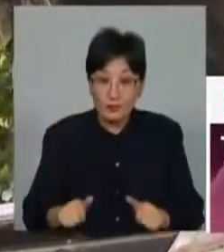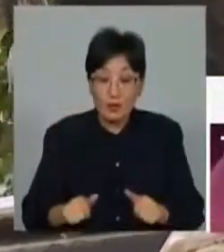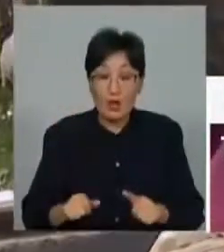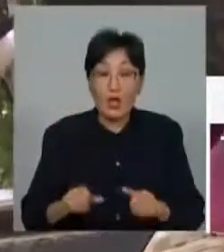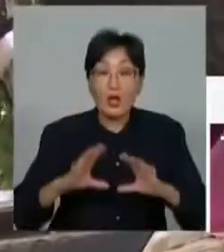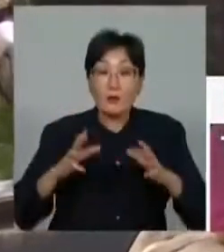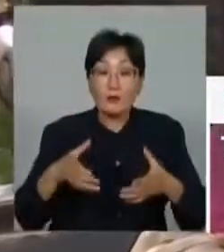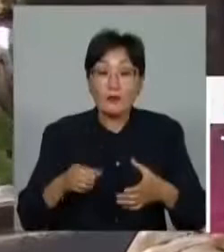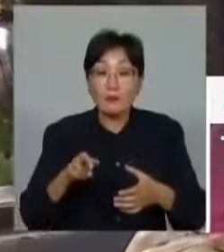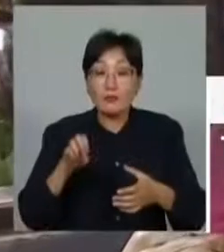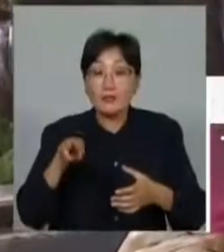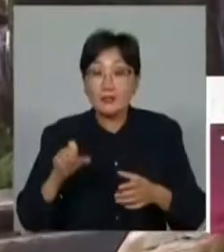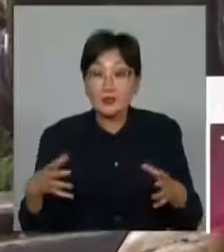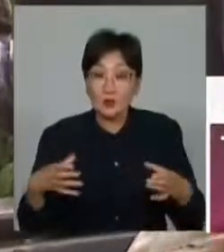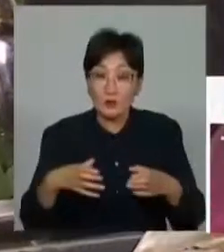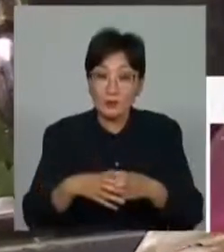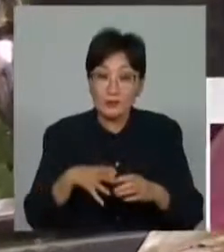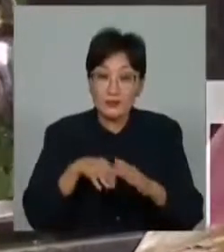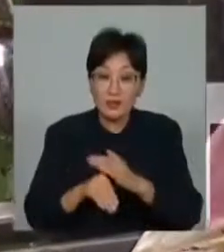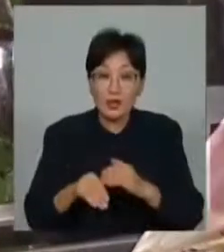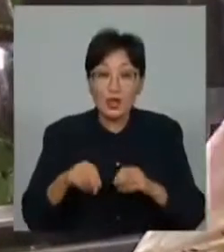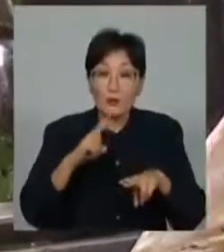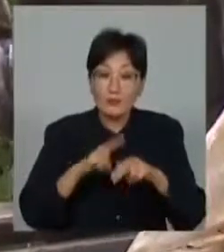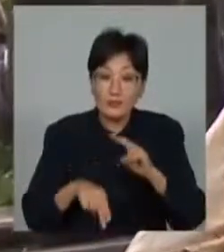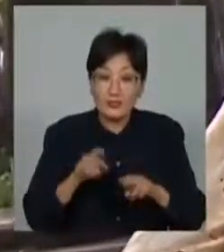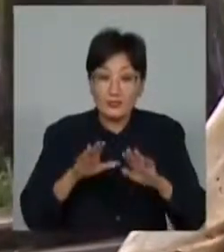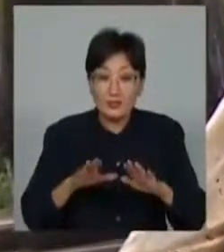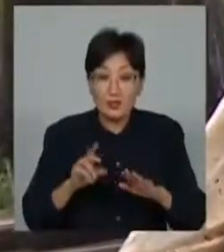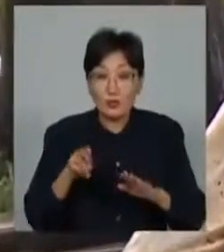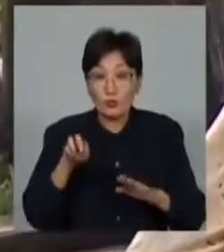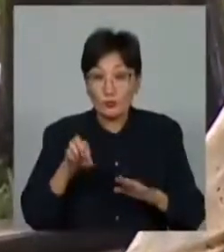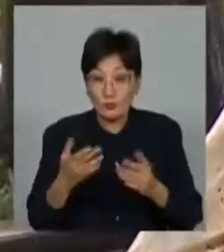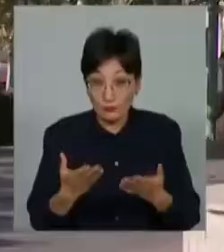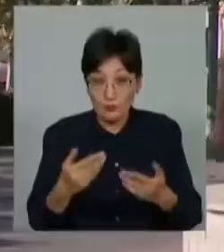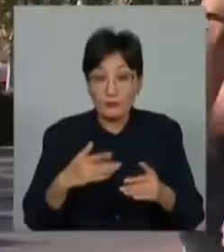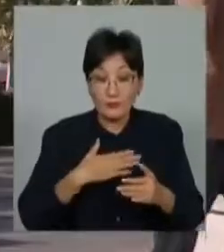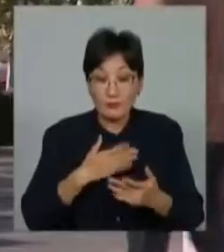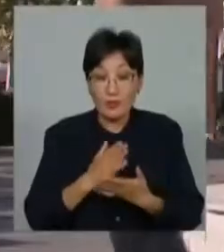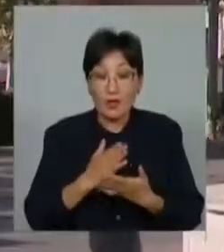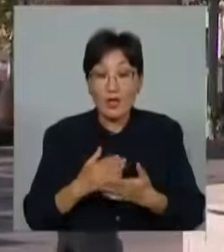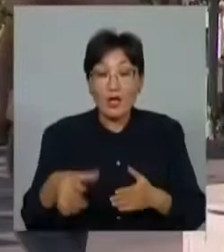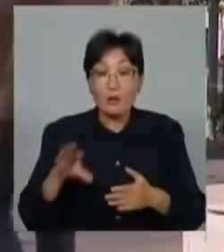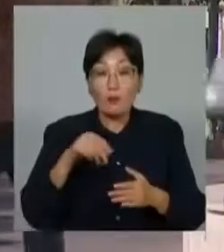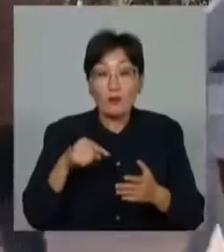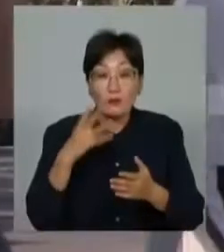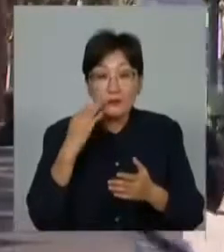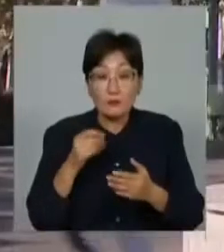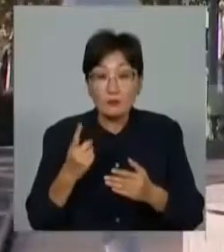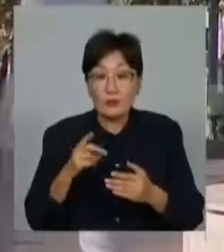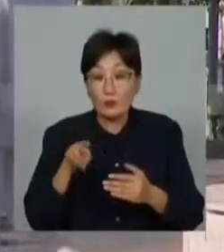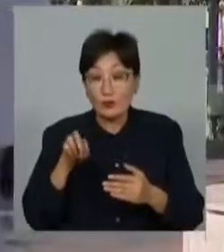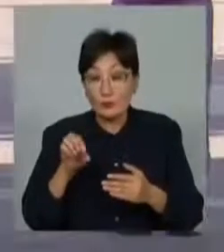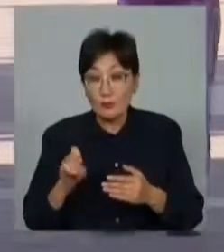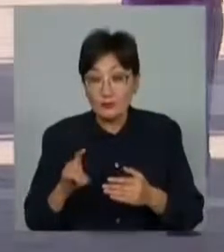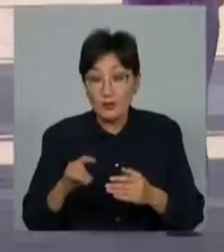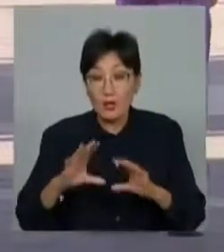әлем бойынша Битлздің толық құрамы жасақталған архитектура тек Көктөбеде ғана бар. Байқасақ, күллі Алматын айтпағанда бір ғана Көктөбенің